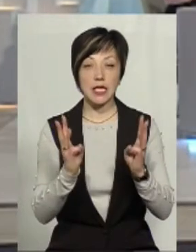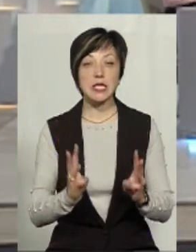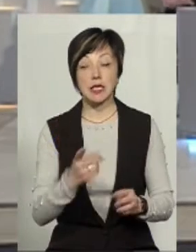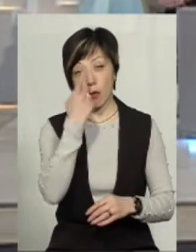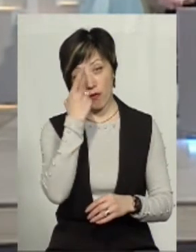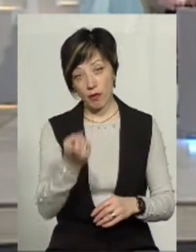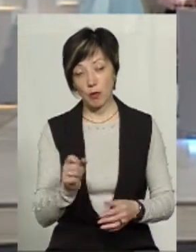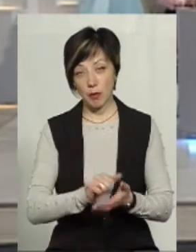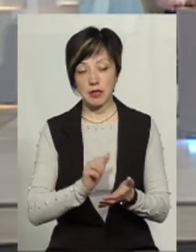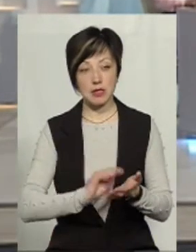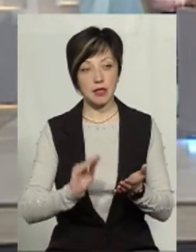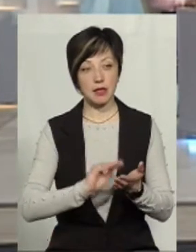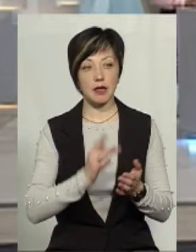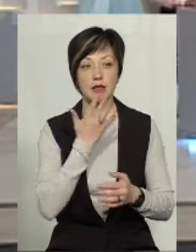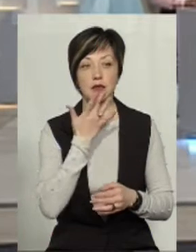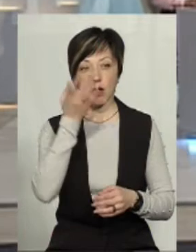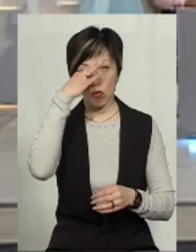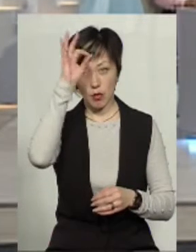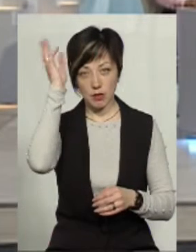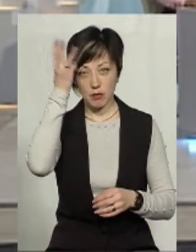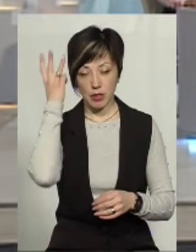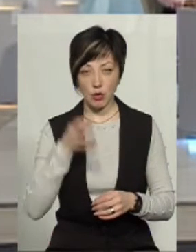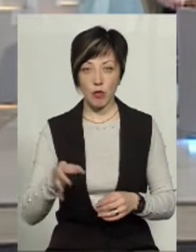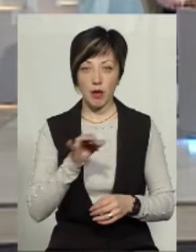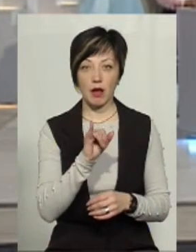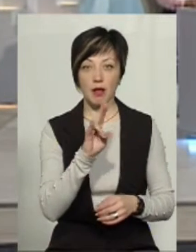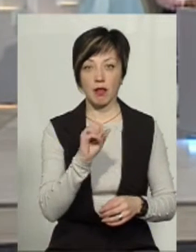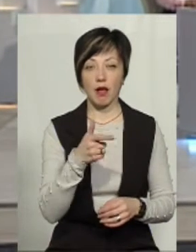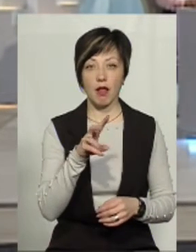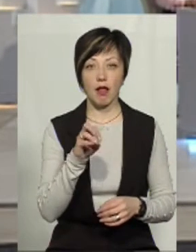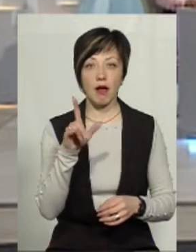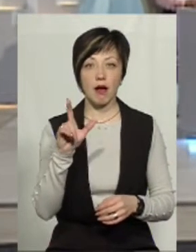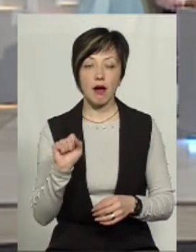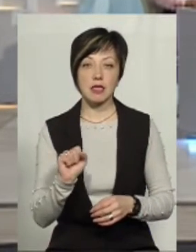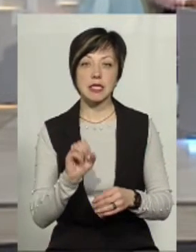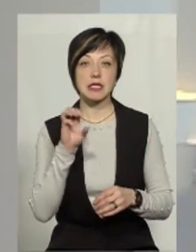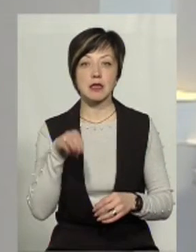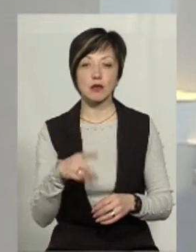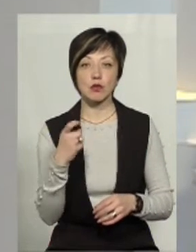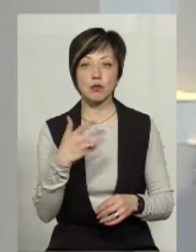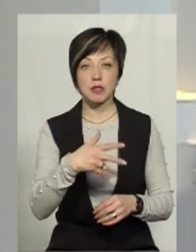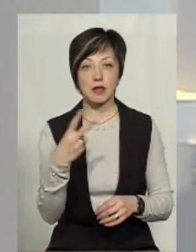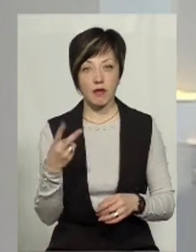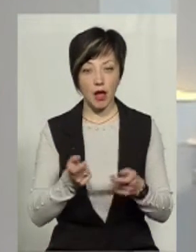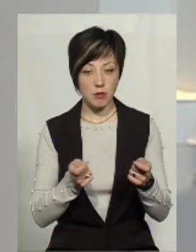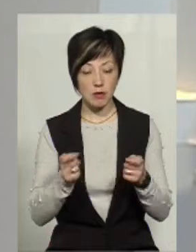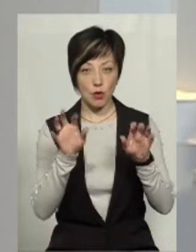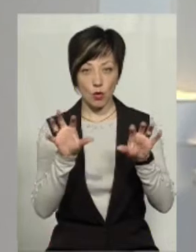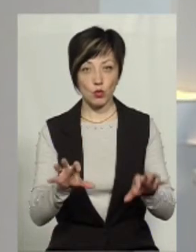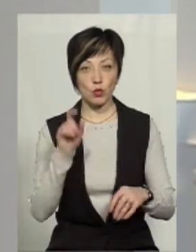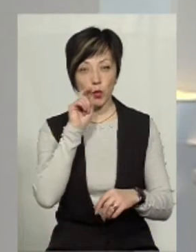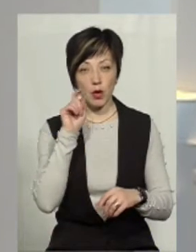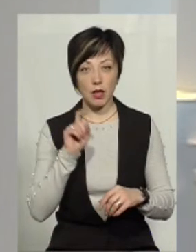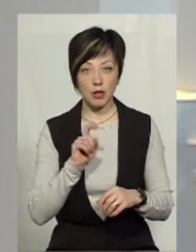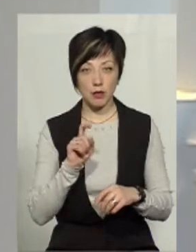за повідомленням прес-секретаря Національної поліції у Хмельницькій області Інни Глеги, за статтею 152 Адміністративного кодексу